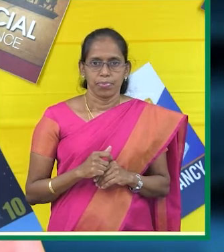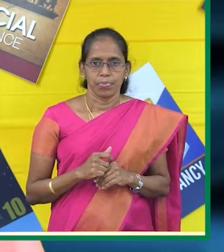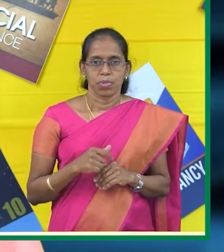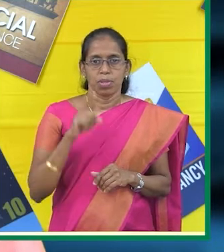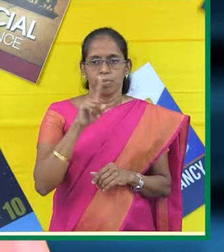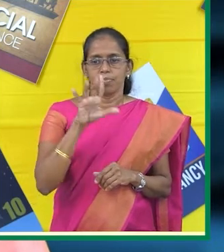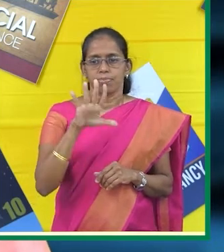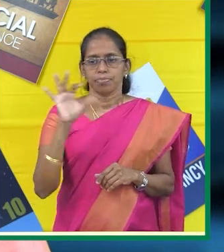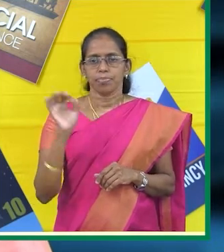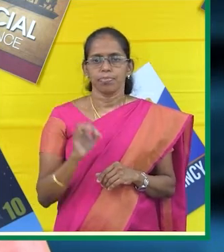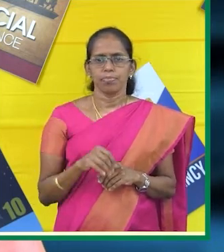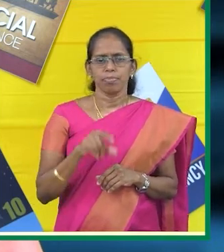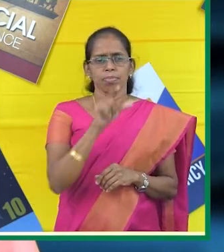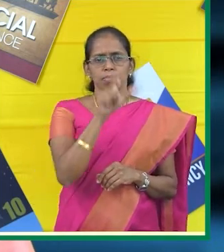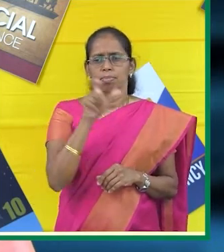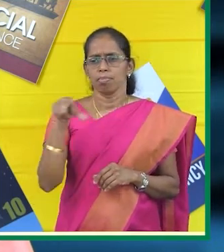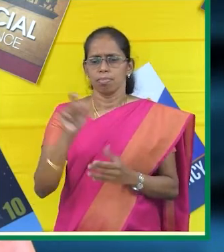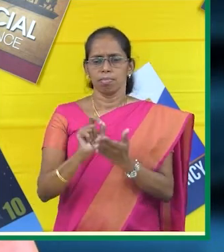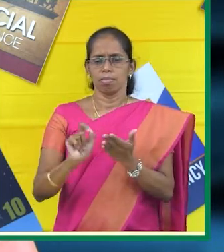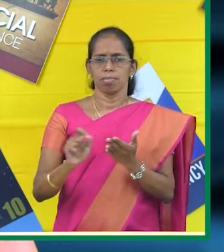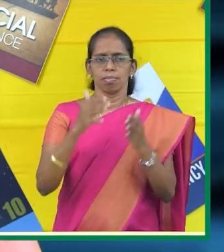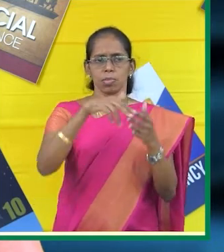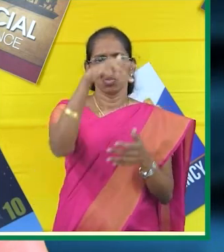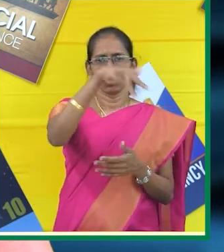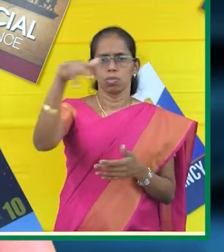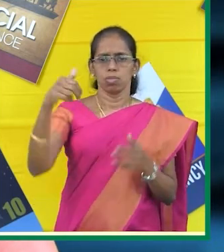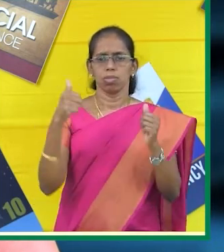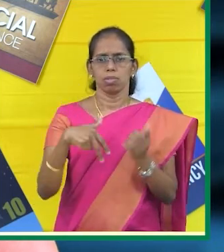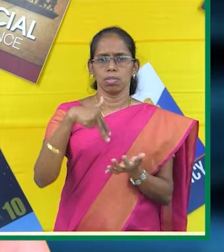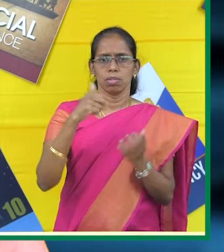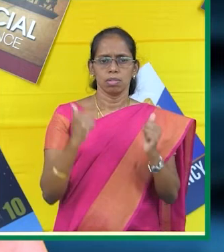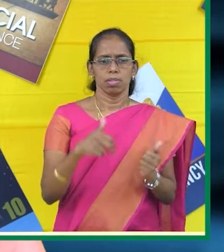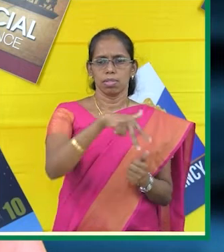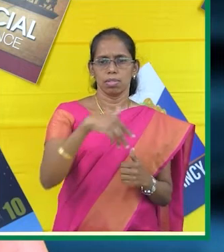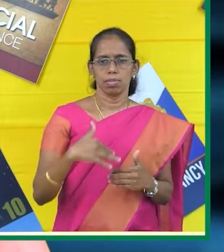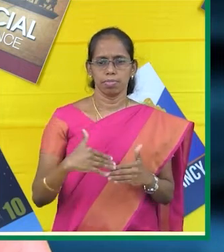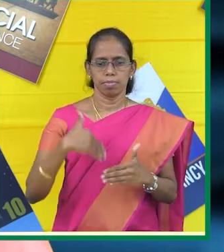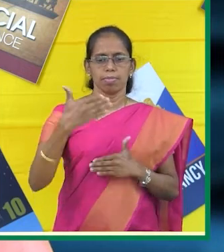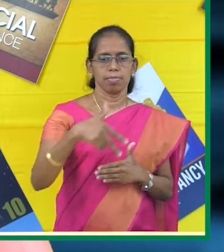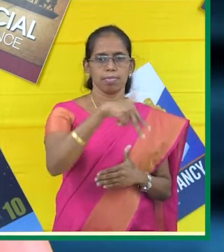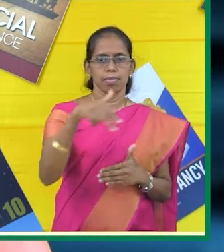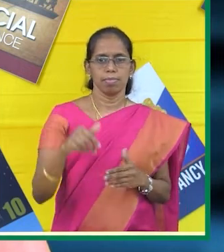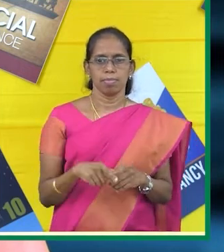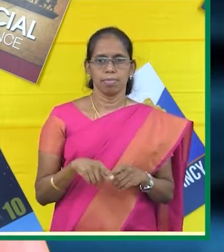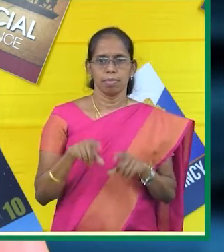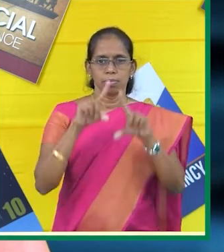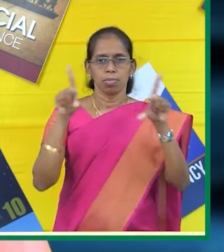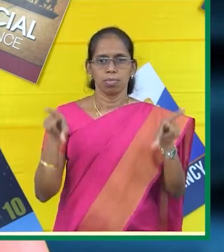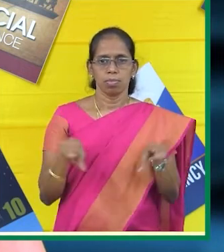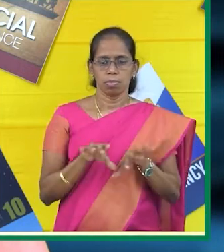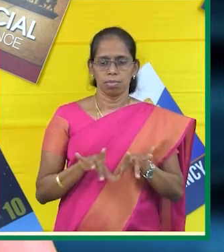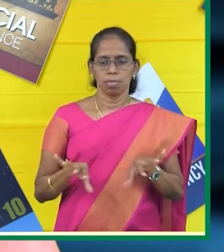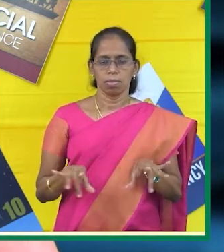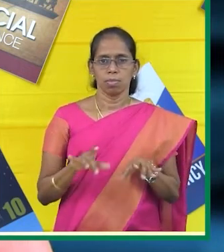1500 ரிப்போர்ட்டர்ஸ் அவர்கள் அங்கே அமர்ந்திருக்கிறார்கள். தங்களுக்கு முன்பாக கணினிகளையும் வைத்து கொண்டு, ஃபோனோ டெலிஃபோன்